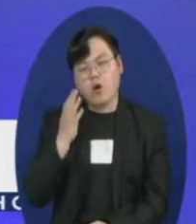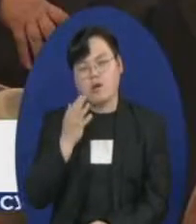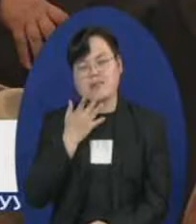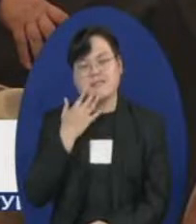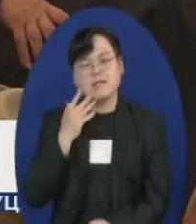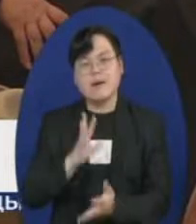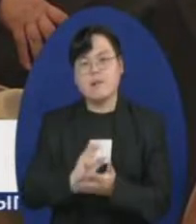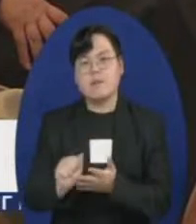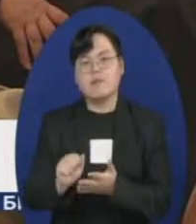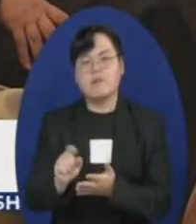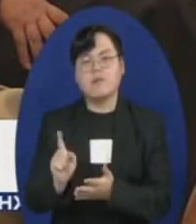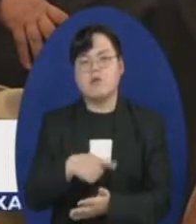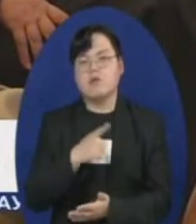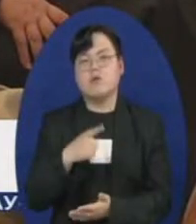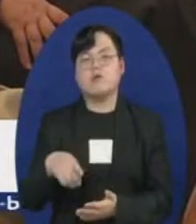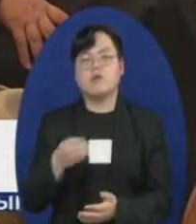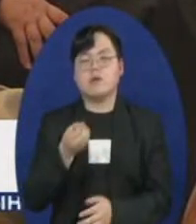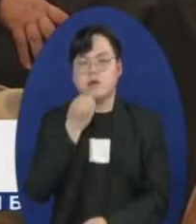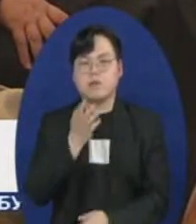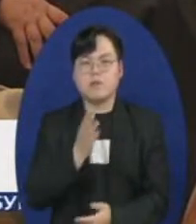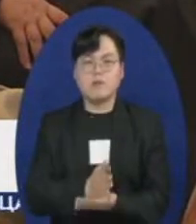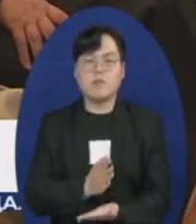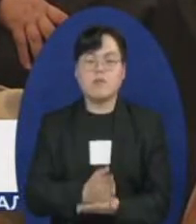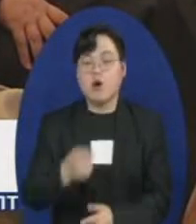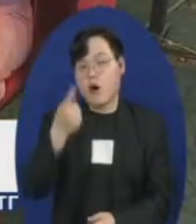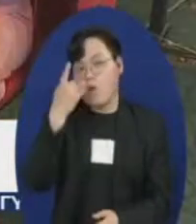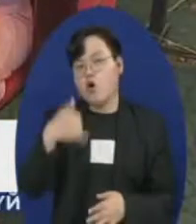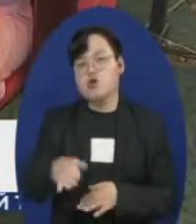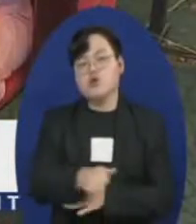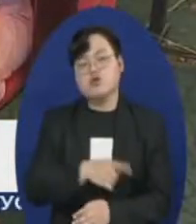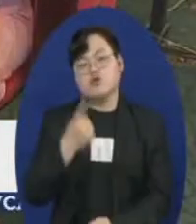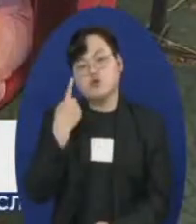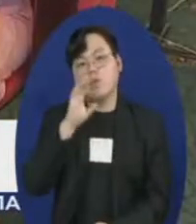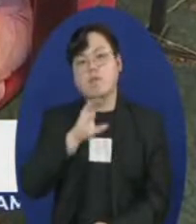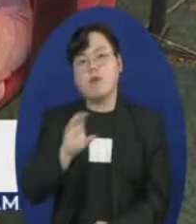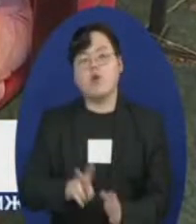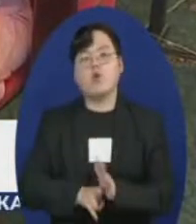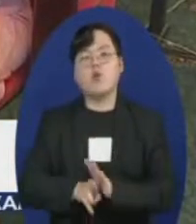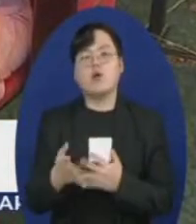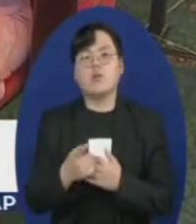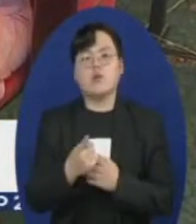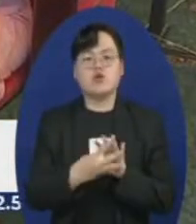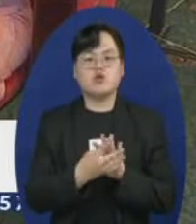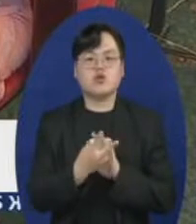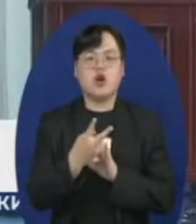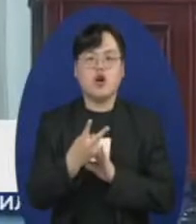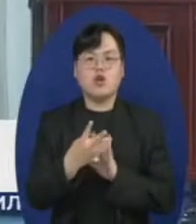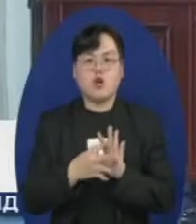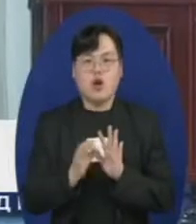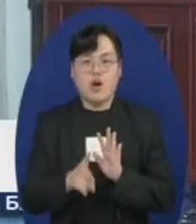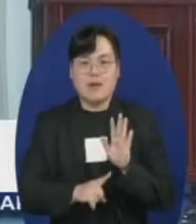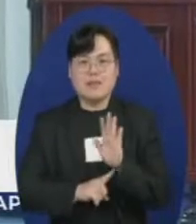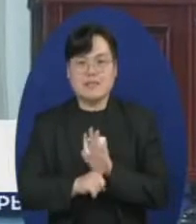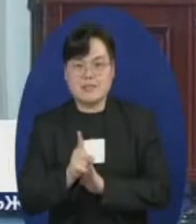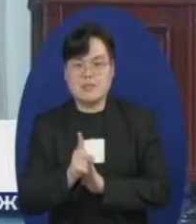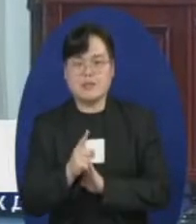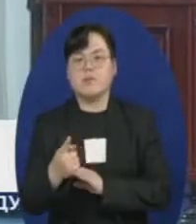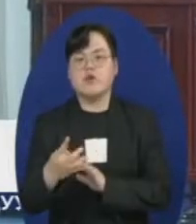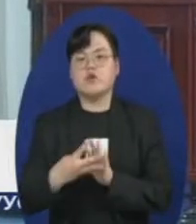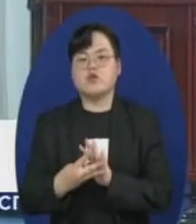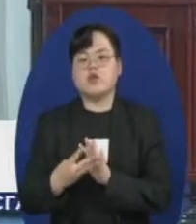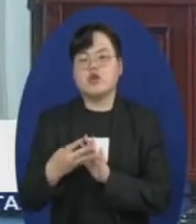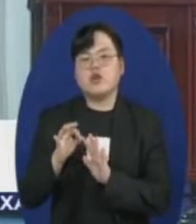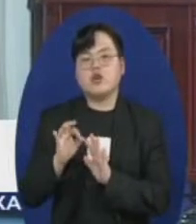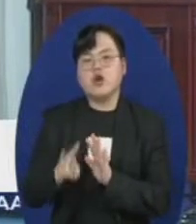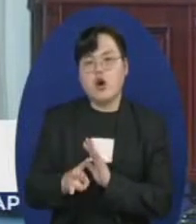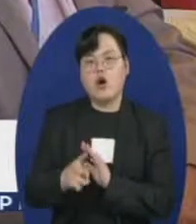алдагдаж огт болохгүй. Монголын зохиолчдын байгууллагын үүсэл хөгжил 1929 оны үеэс эхэлсэн, харин